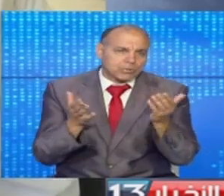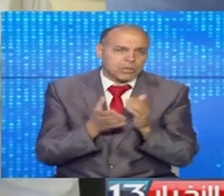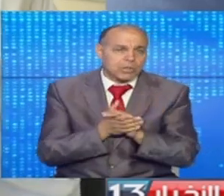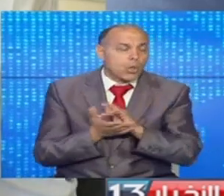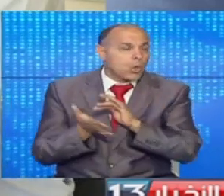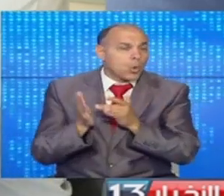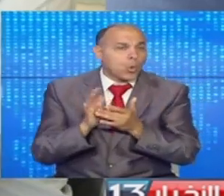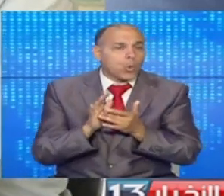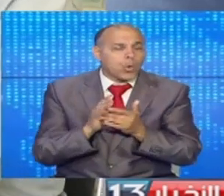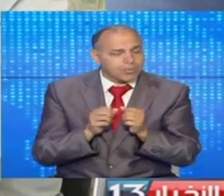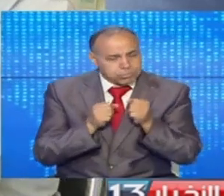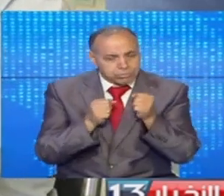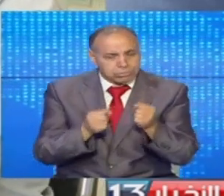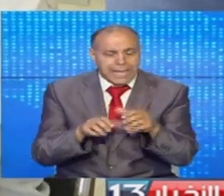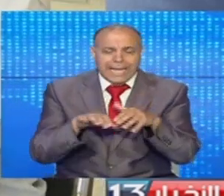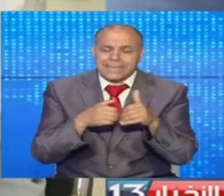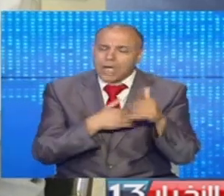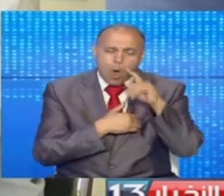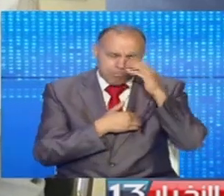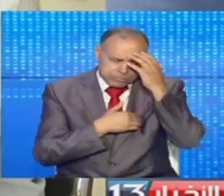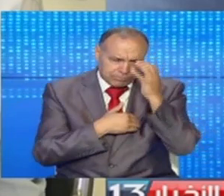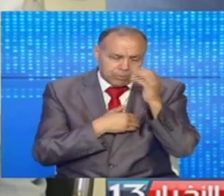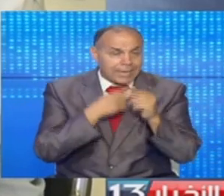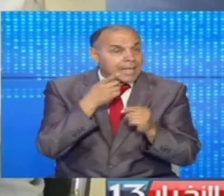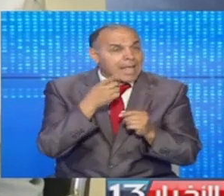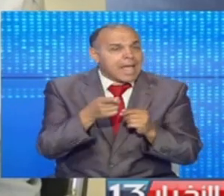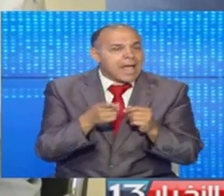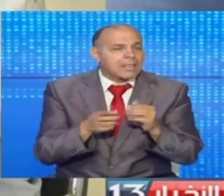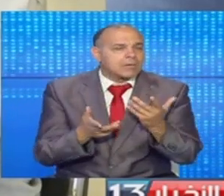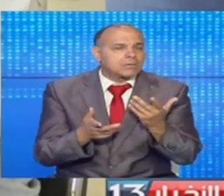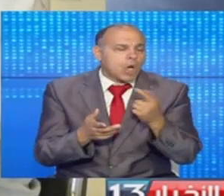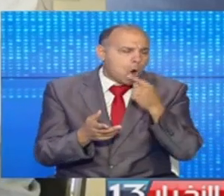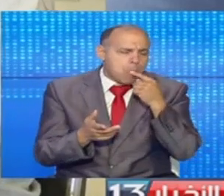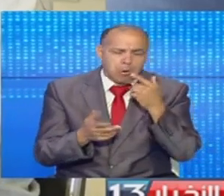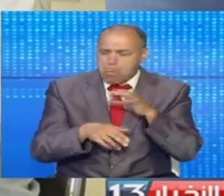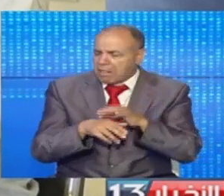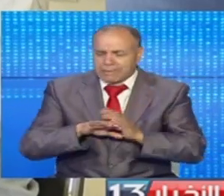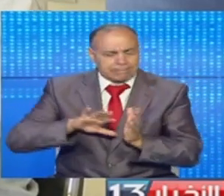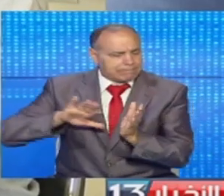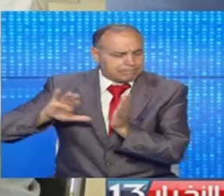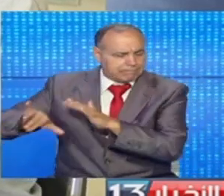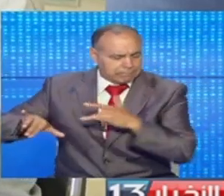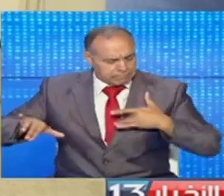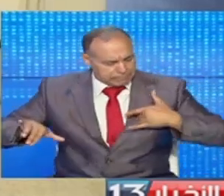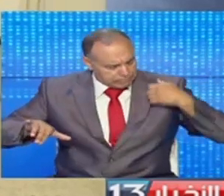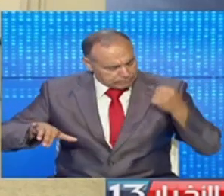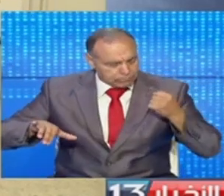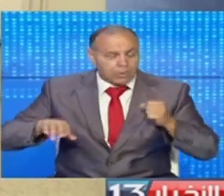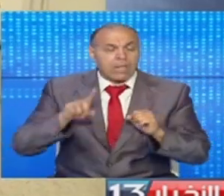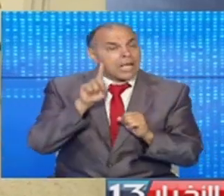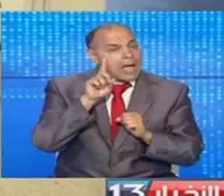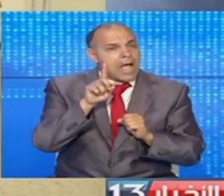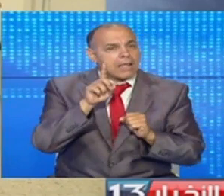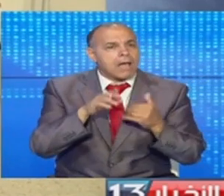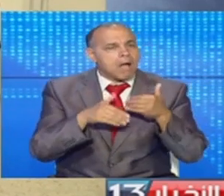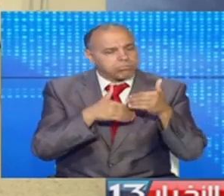كل الحواجز كسر السيد الفاضل ليصل، فلا السن منعه ولا مرضه ولا حاجياته الخصوصية،